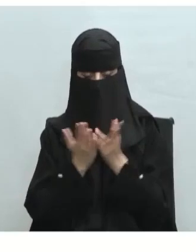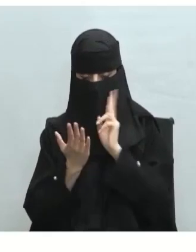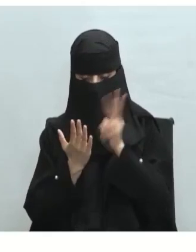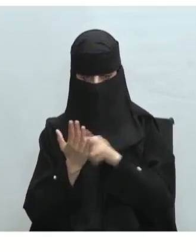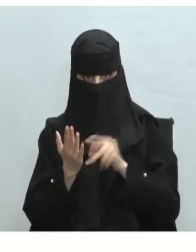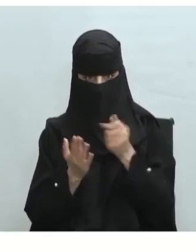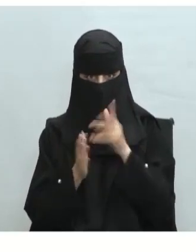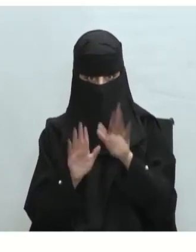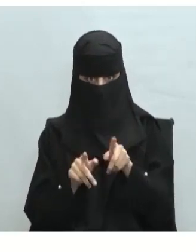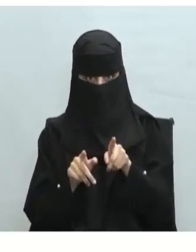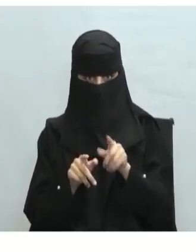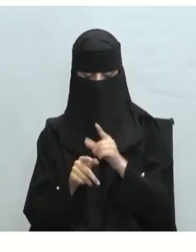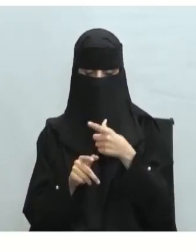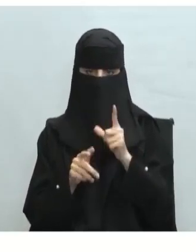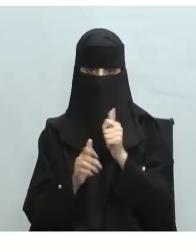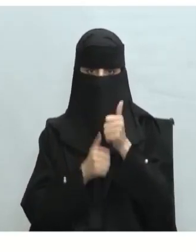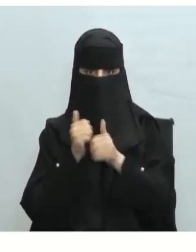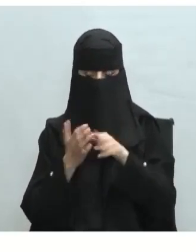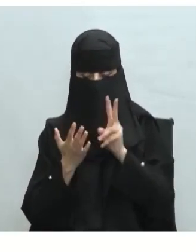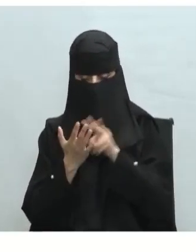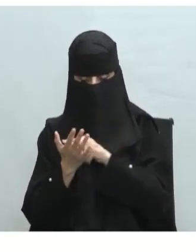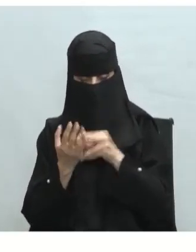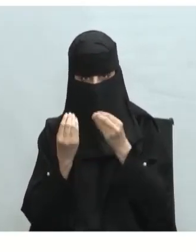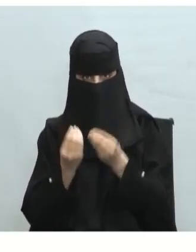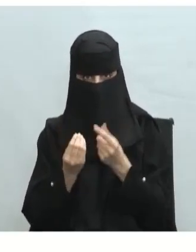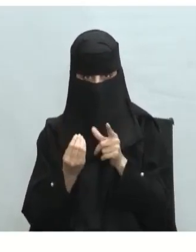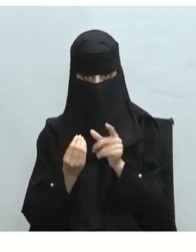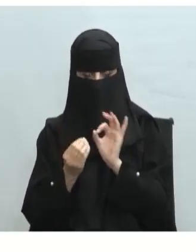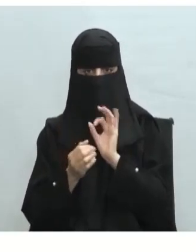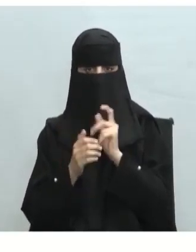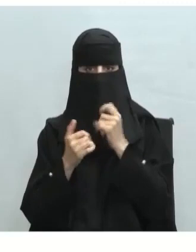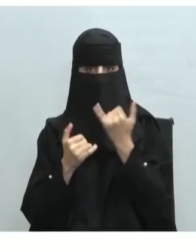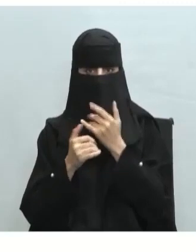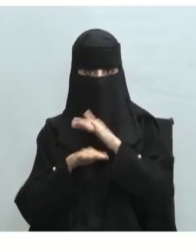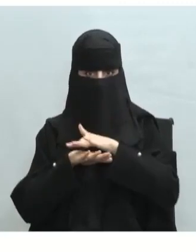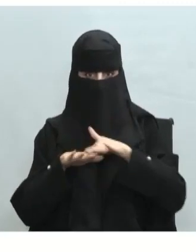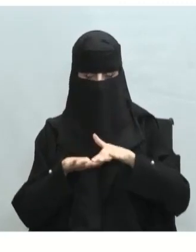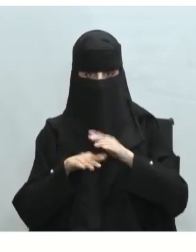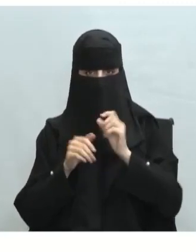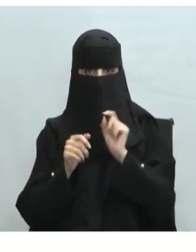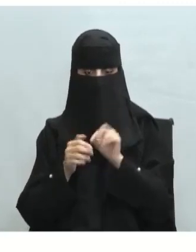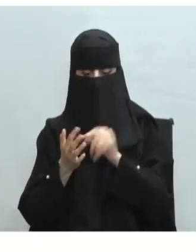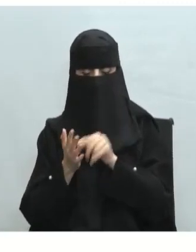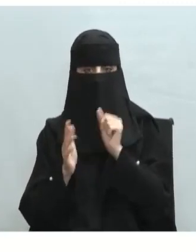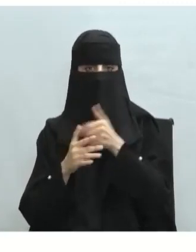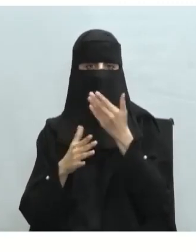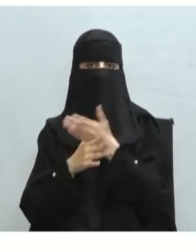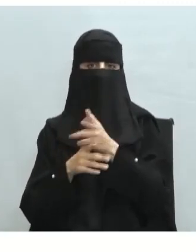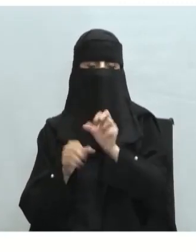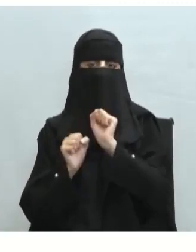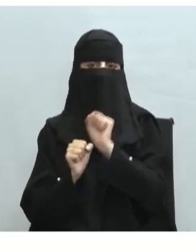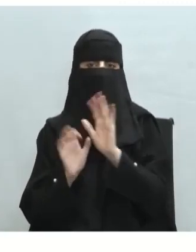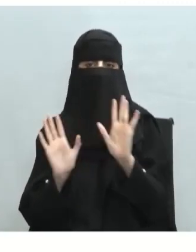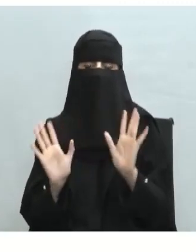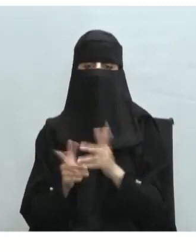عرفنا في السؤال في السؤال السابق فيتطلب ذلك معنى انه بحسب الموضوع بحسب ايضا النصوص لكن هنا اسباب تحول